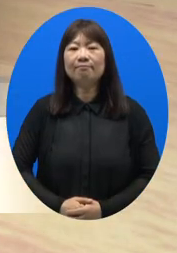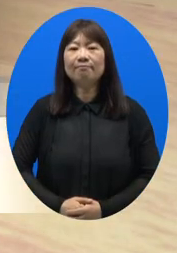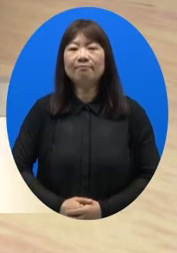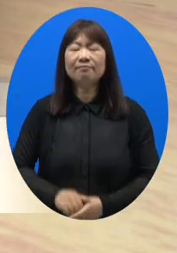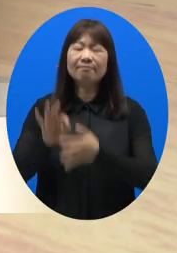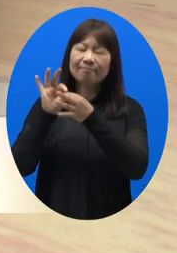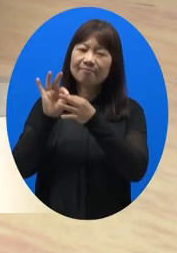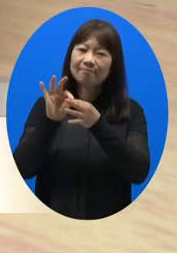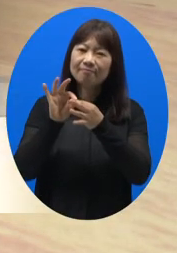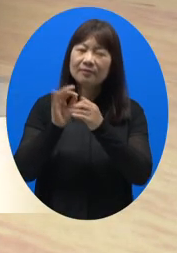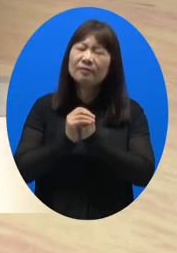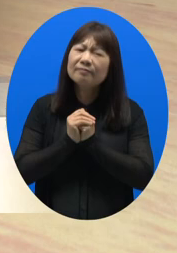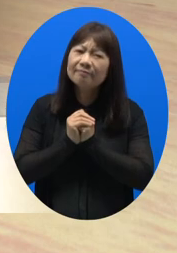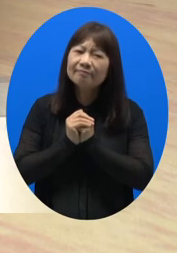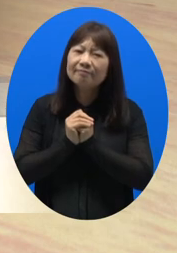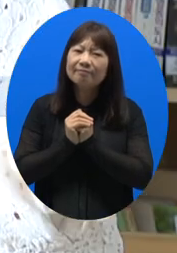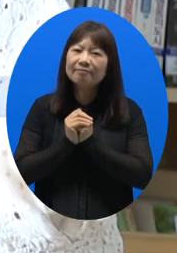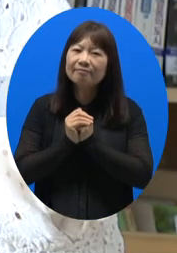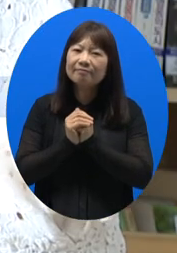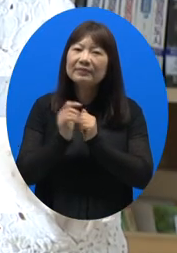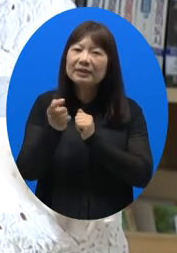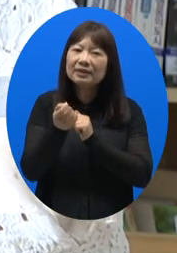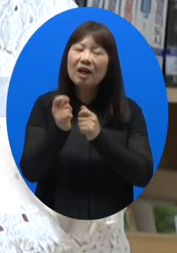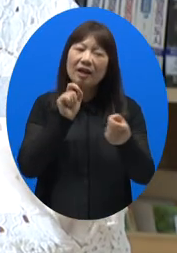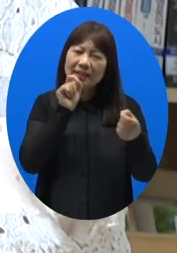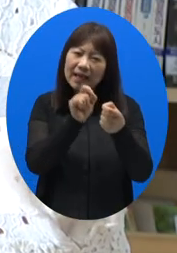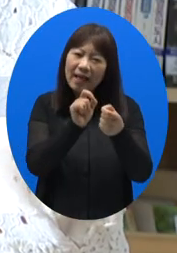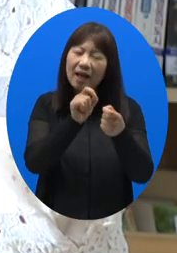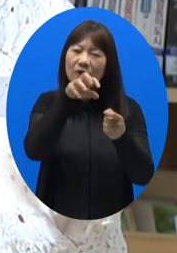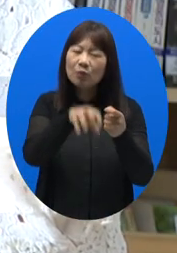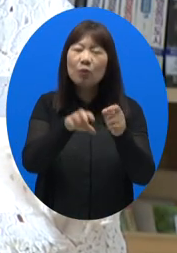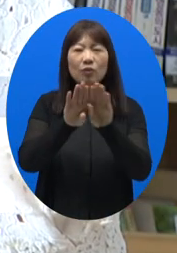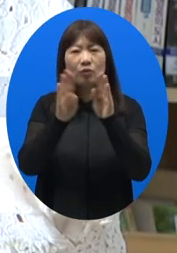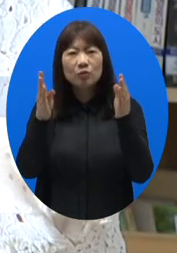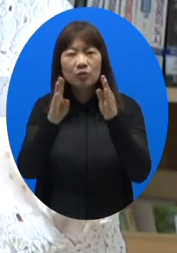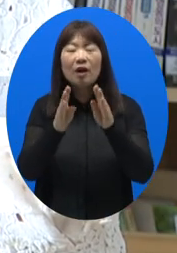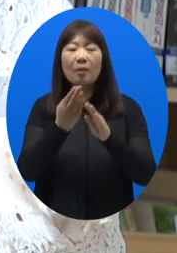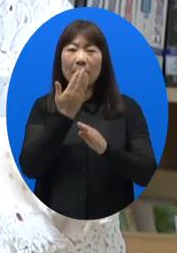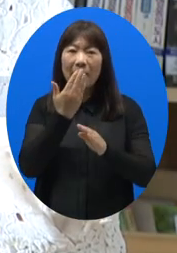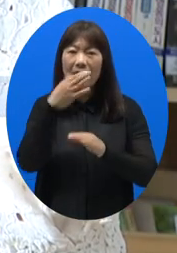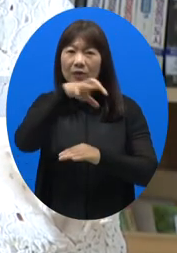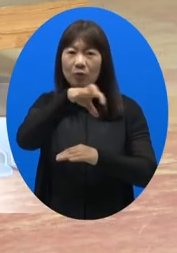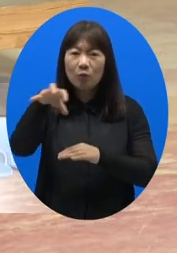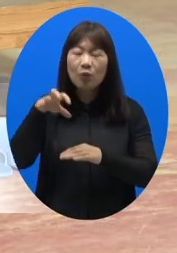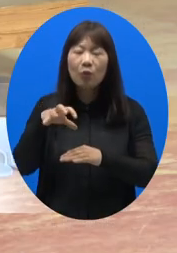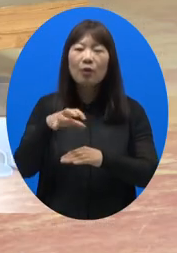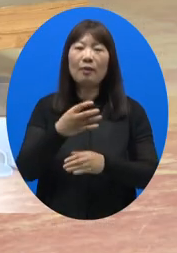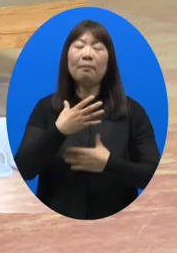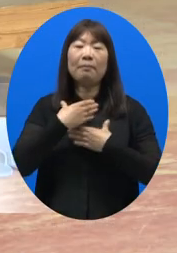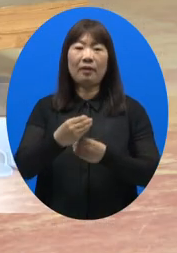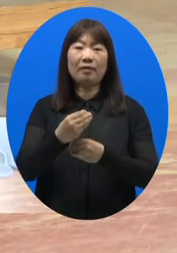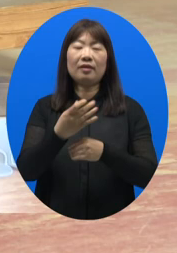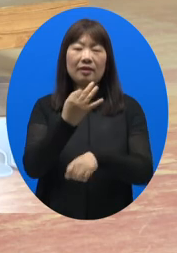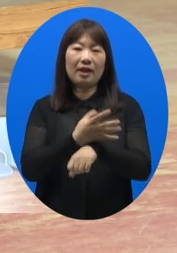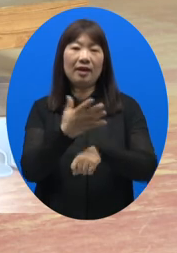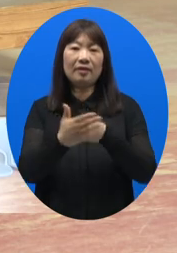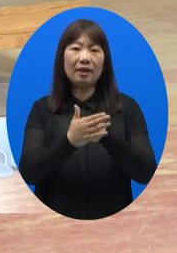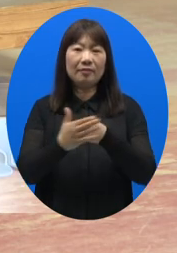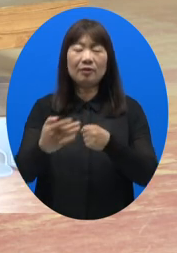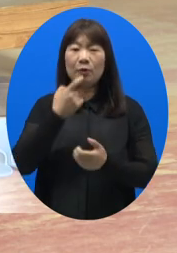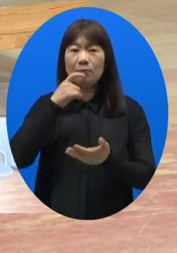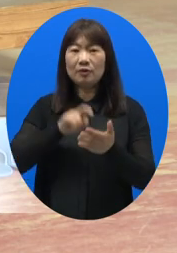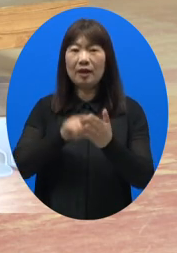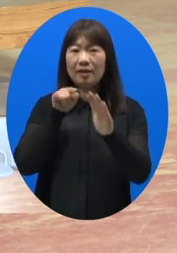아무래도 개소면이나 이렇게 접근성도 좋고 하기 때문에 언제든지 이제 쉽게 찾아갈